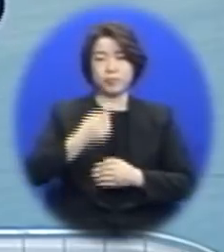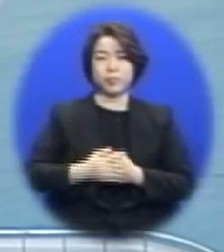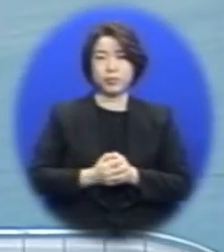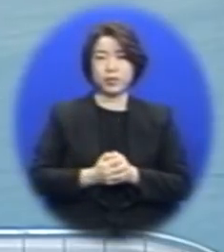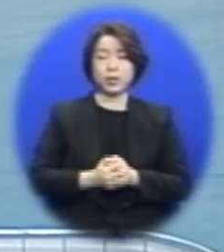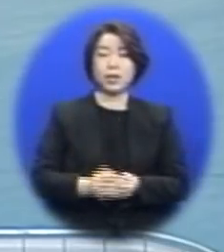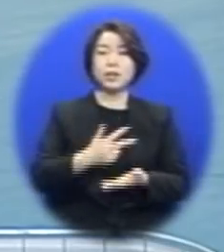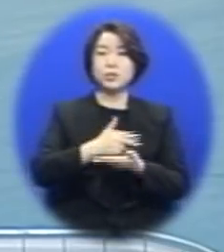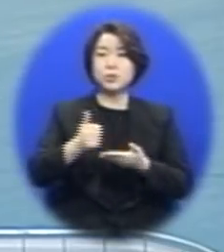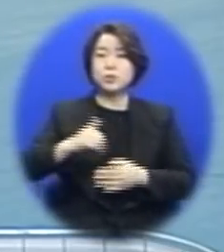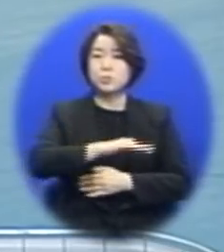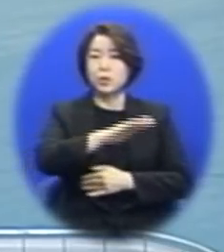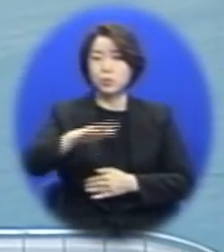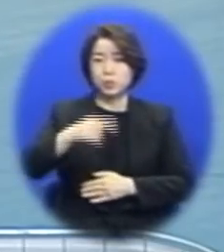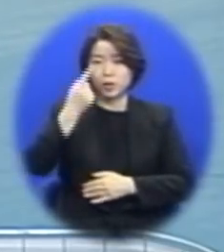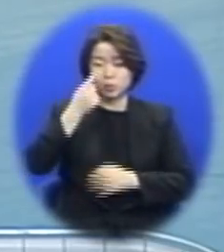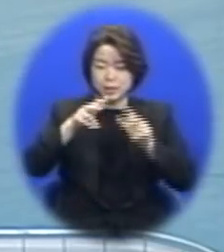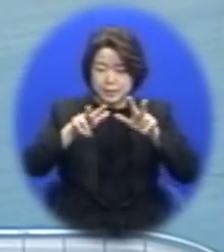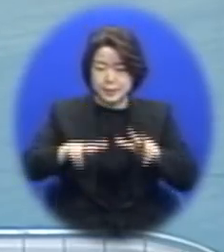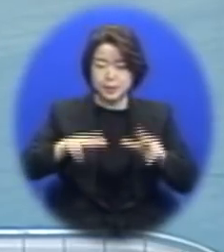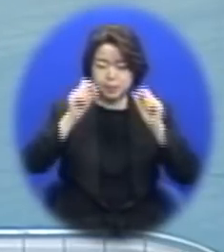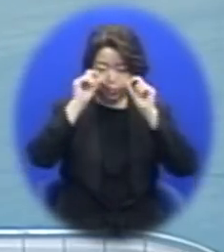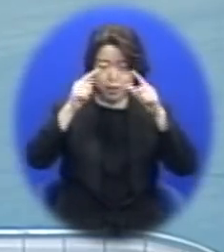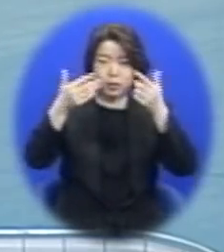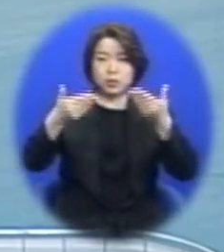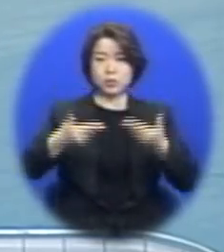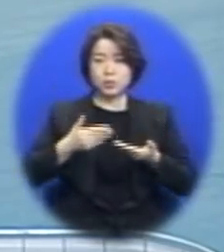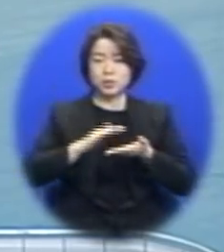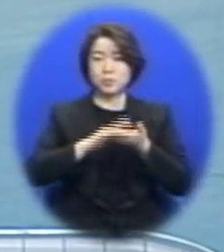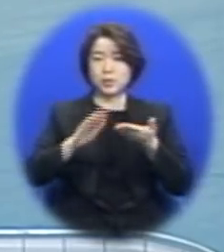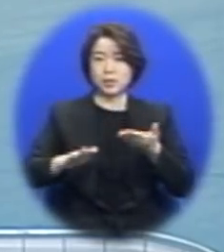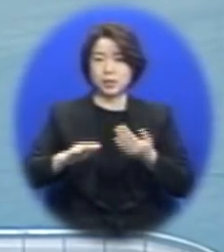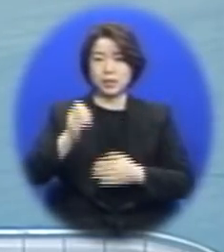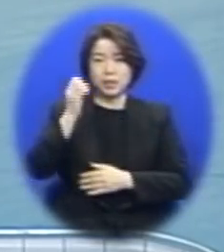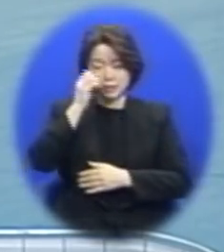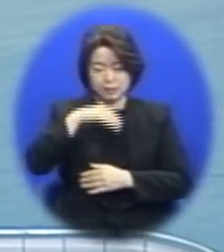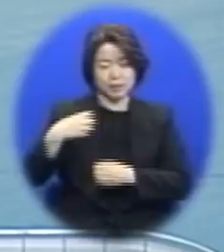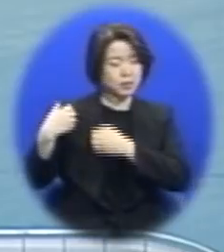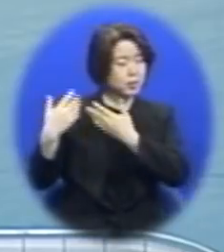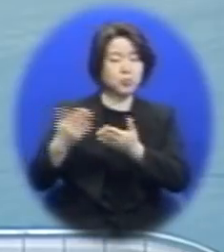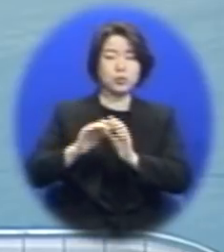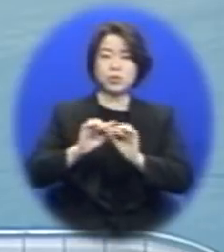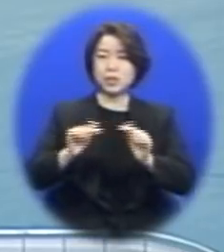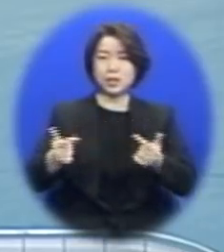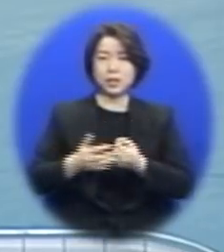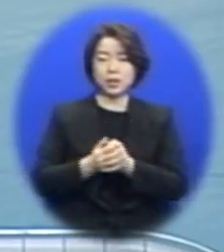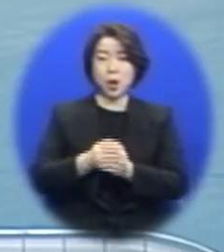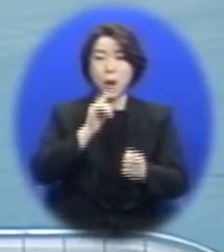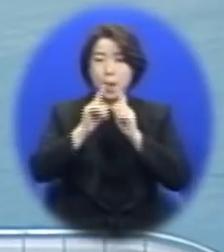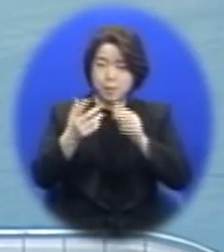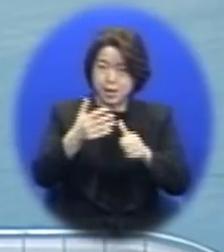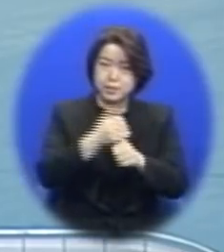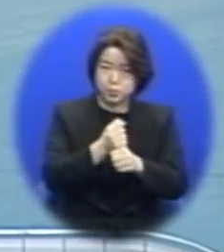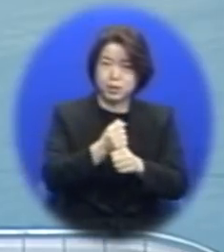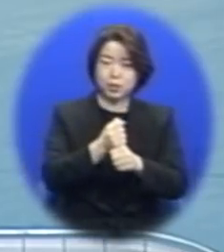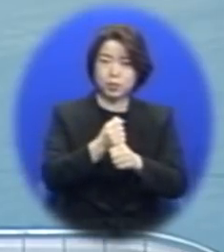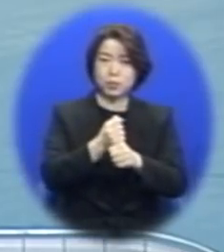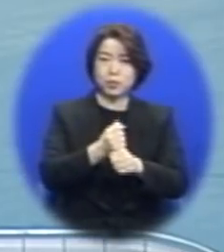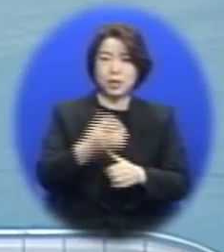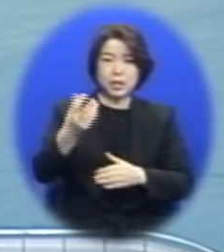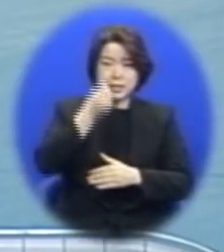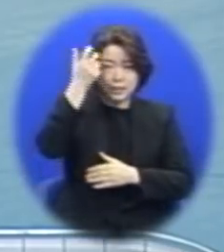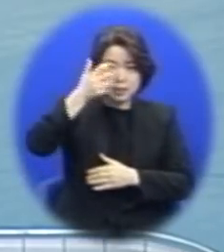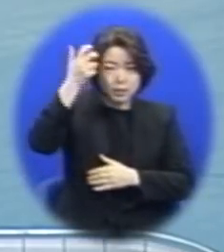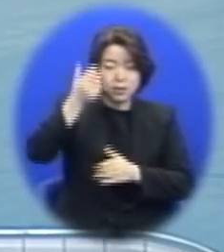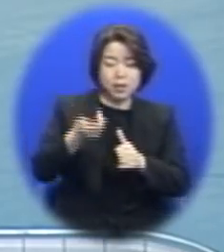주님은 우리의 눈을 지금 열어주십니다. 그냥 내버려 두시지 않습니다. 말씀을 붙잡고 성령을